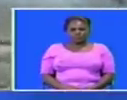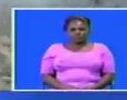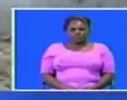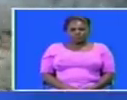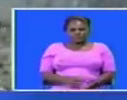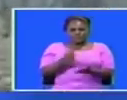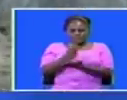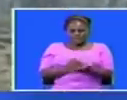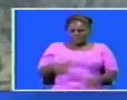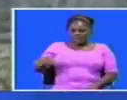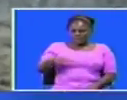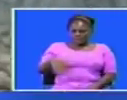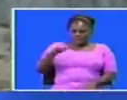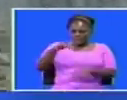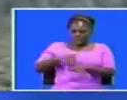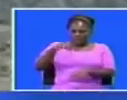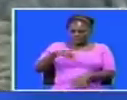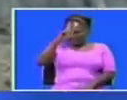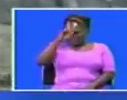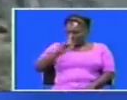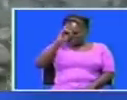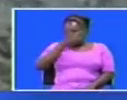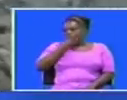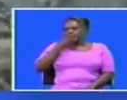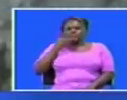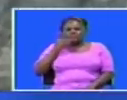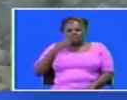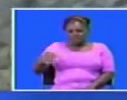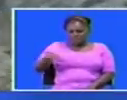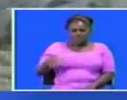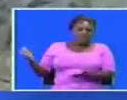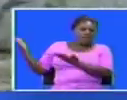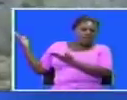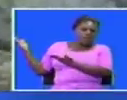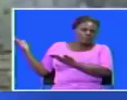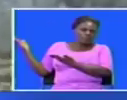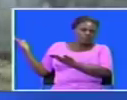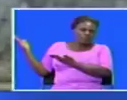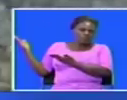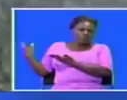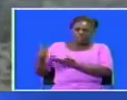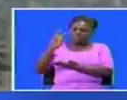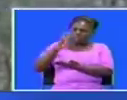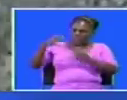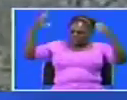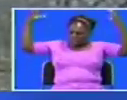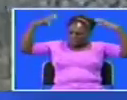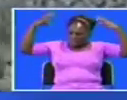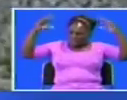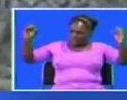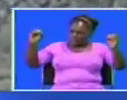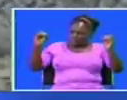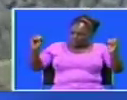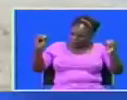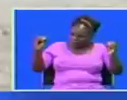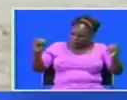Huku baadhi ya maeneo ya kikumbwa na ukame mkubwa wenyeji wa kijiji cha Chesitet kaunti ya Baringo hawajaona mvua wala kuhisi harufu